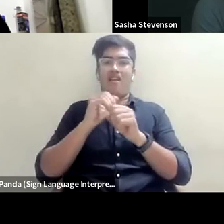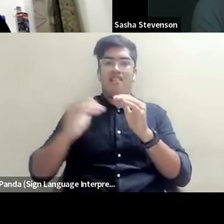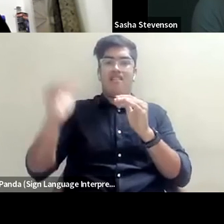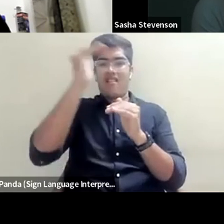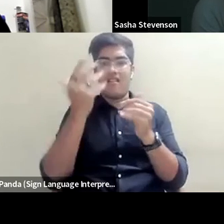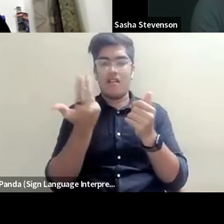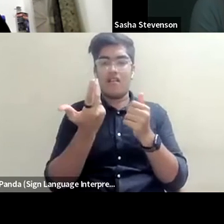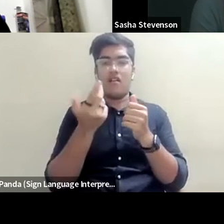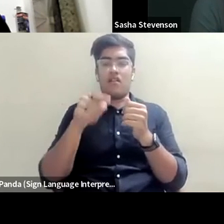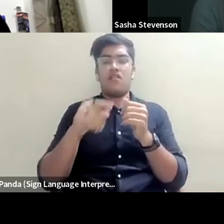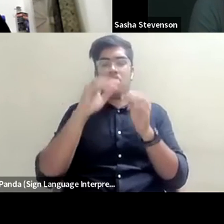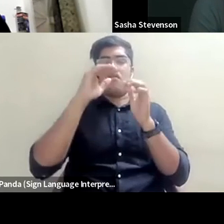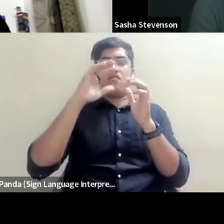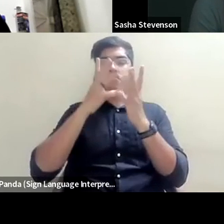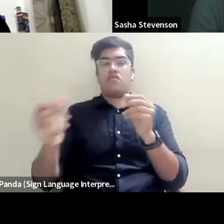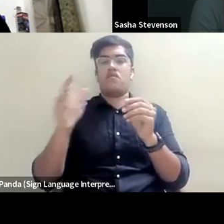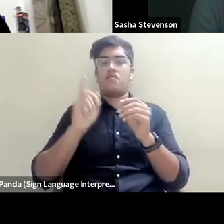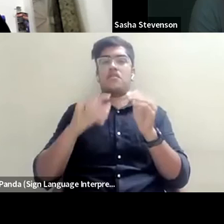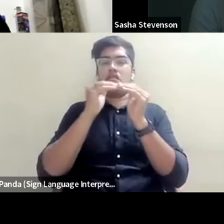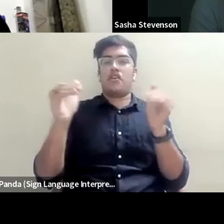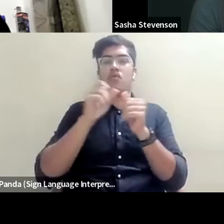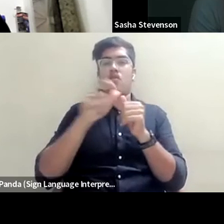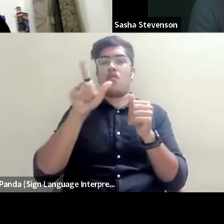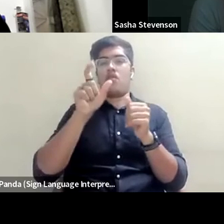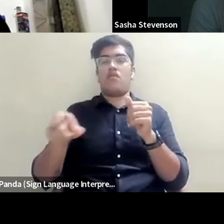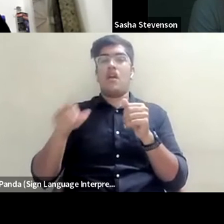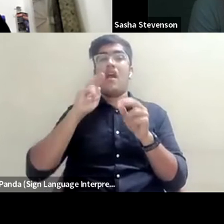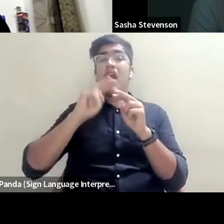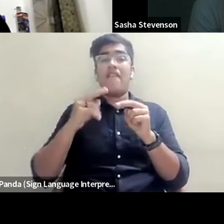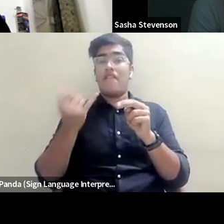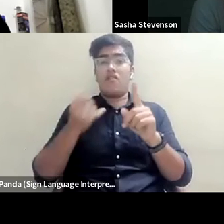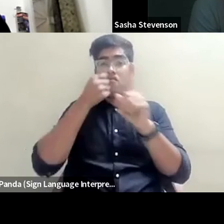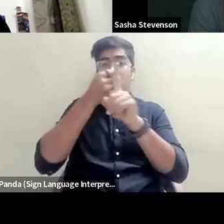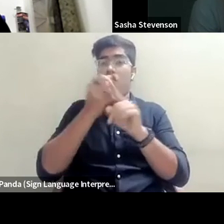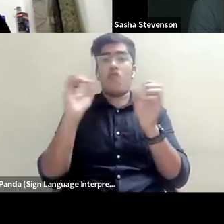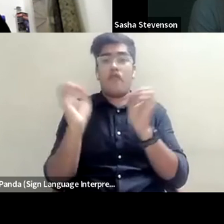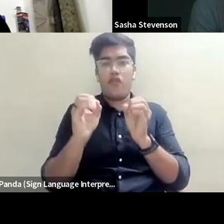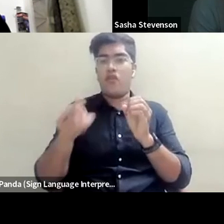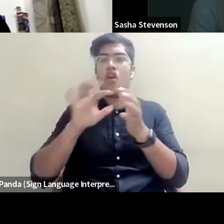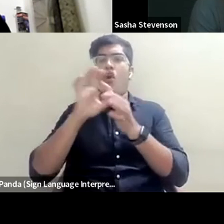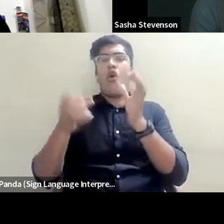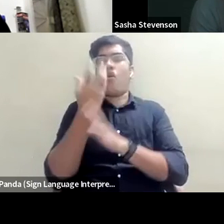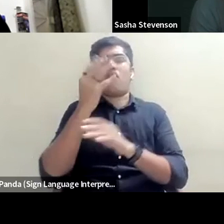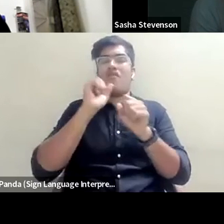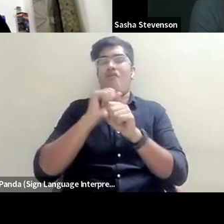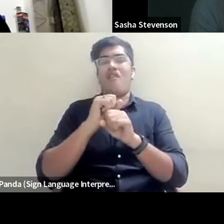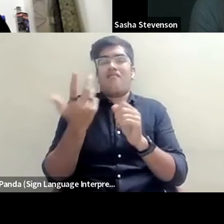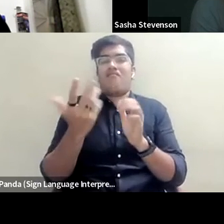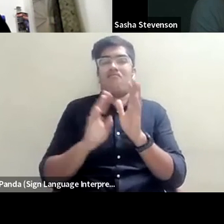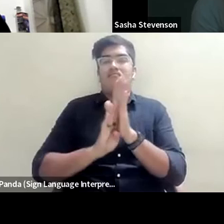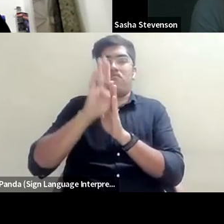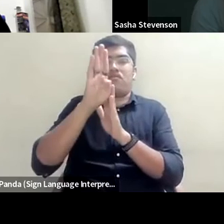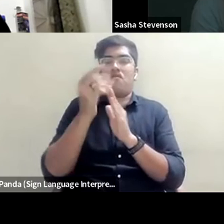है, उसके खिलाफ में लड़ाई जब तक नहीं छिड़ता है तब तक कोई भी ऑर्गेनाइजेशन इसको कुछ भी नहीं कर सकता है. और ये